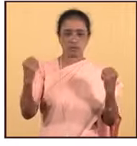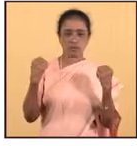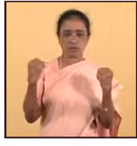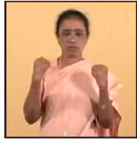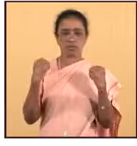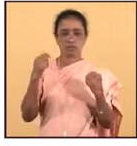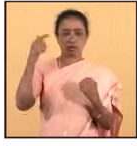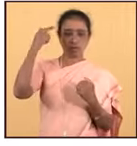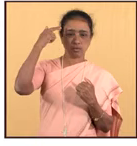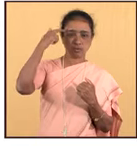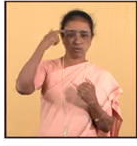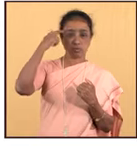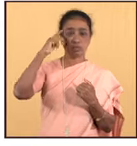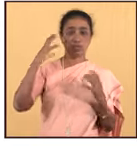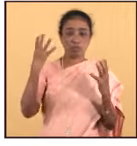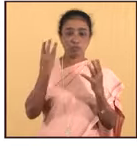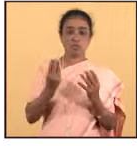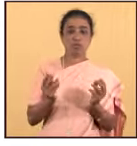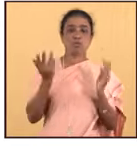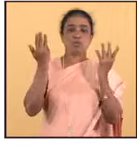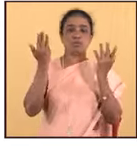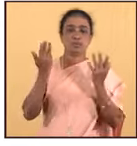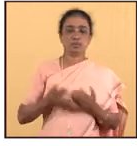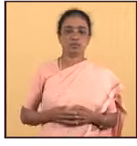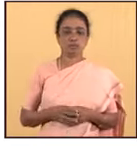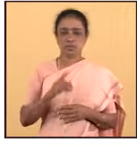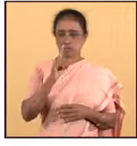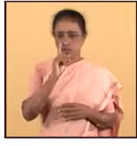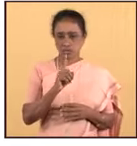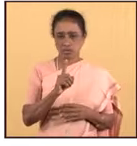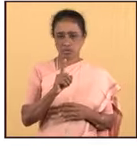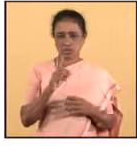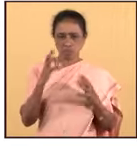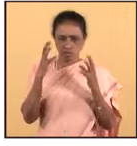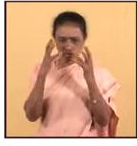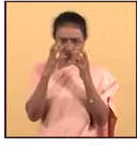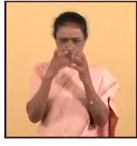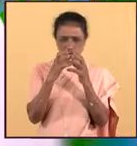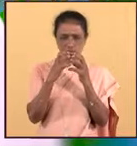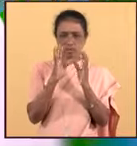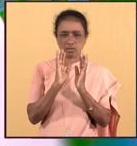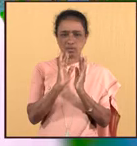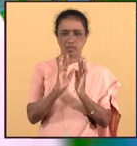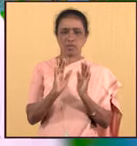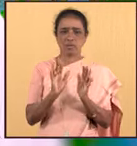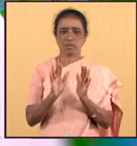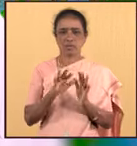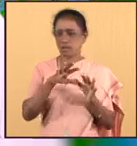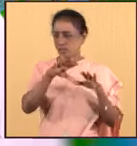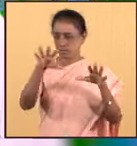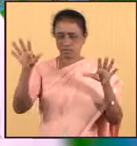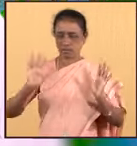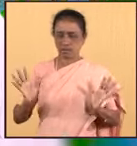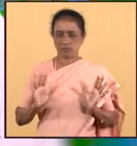வாய்ந்த ஆற்றல் மற்றும் அறிவான நோக்கத்தை உருவாக்குவதாகும். அப்போ கல்வி வந்து ஒரு குறுகிய மனப்பான்மை, ஒரு குறிப்பிட்ட